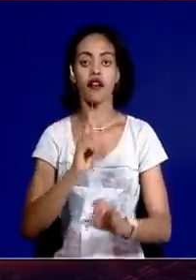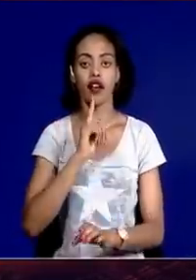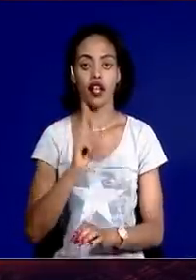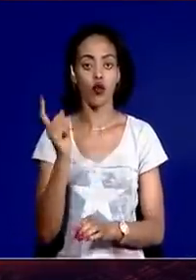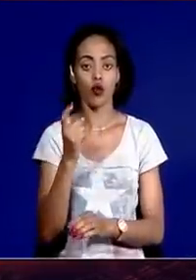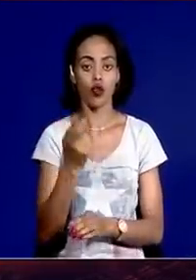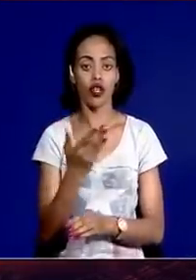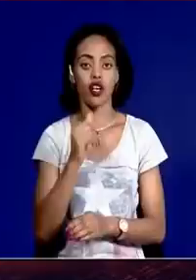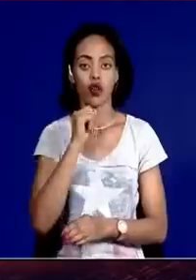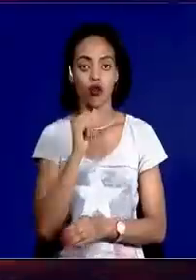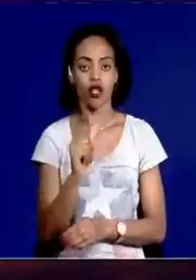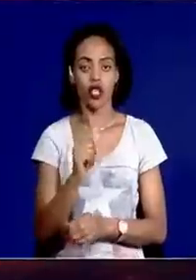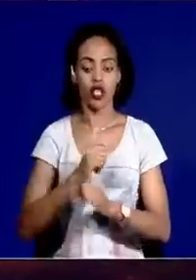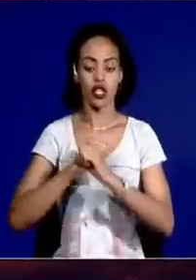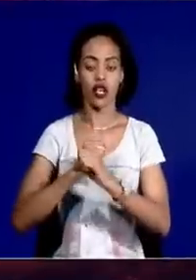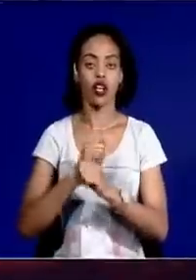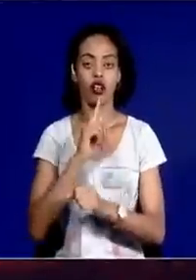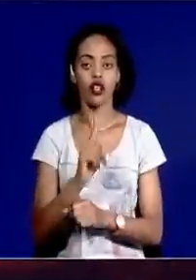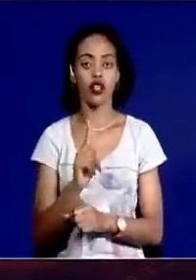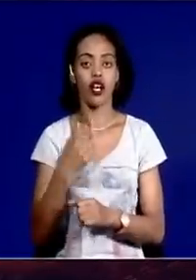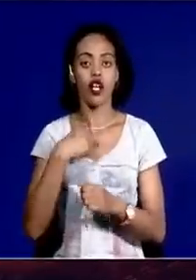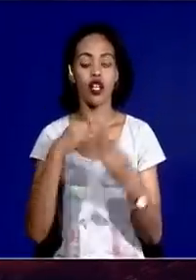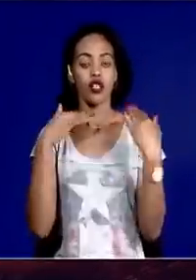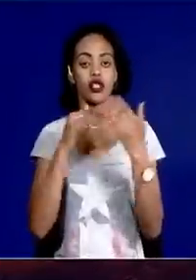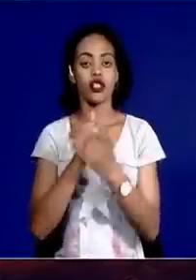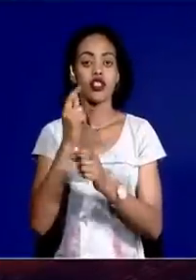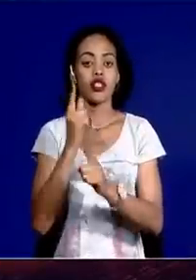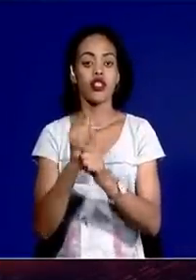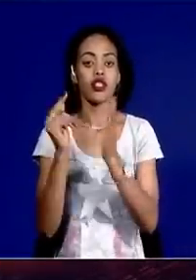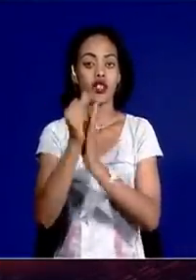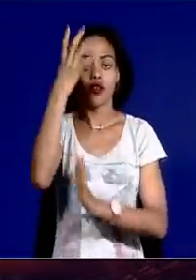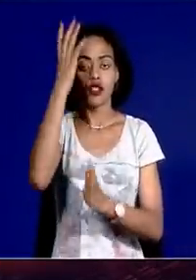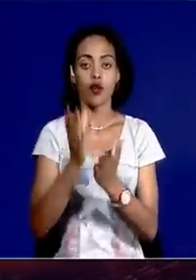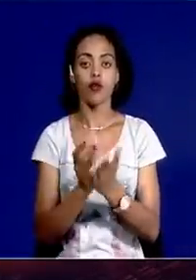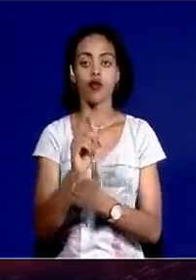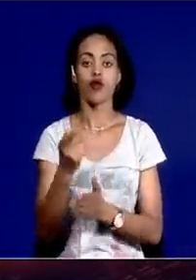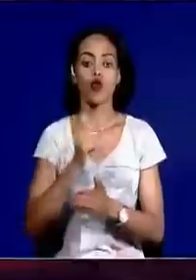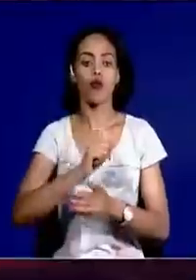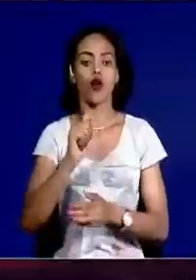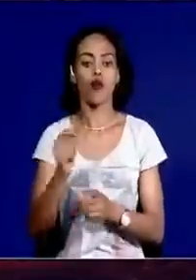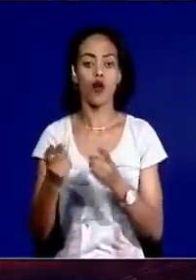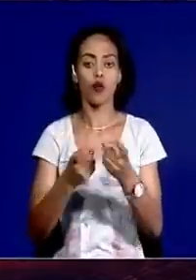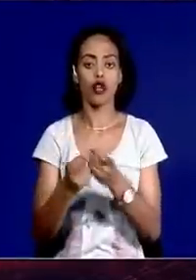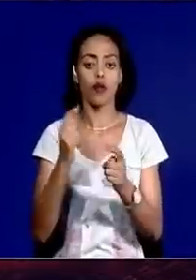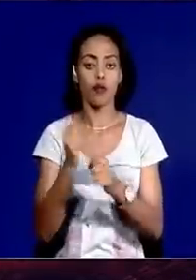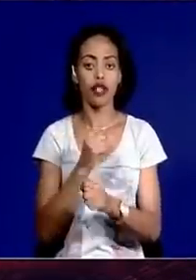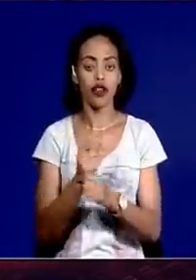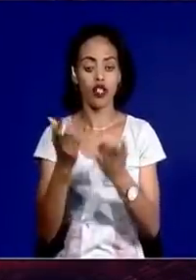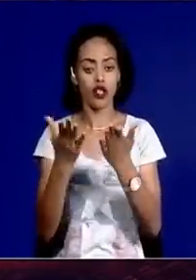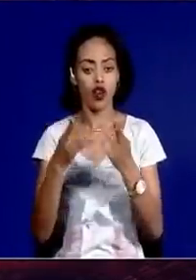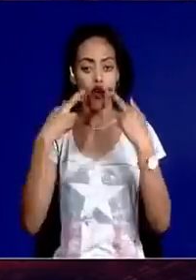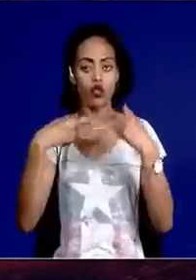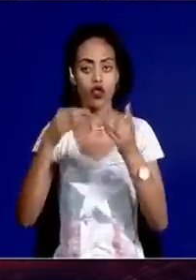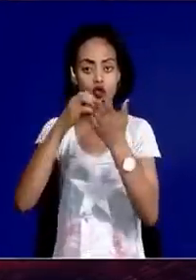يكون تخلقينا حزب تقرأي بقالسو زرقا قوصون حقا منكستاو مسلو لنزخونا بعلو ببعلو من محدار نمتقبار زادليو عواجات